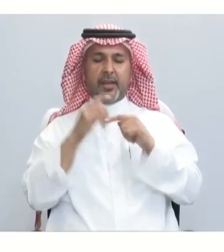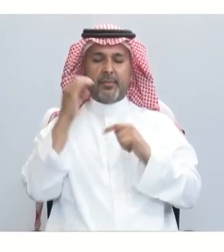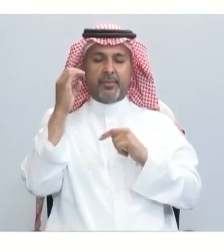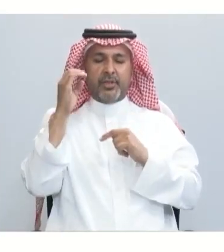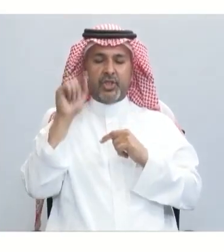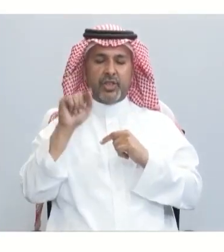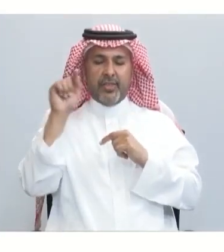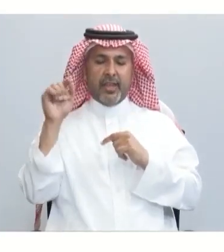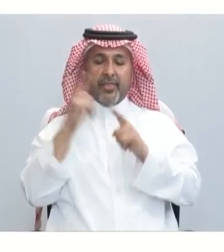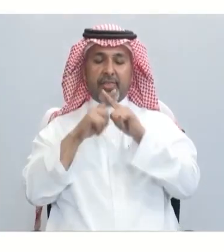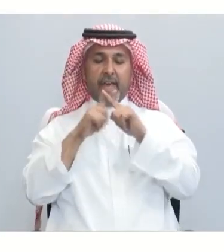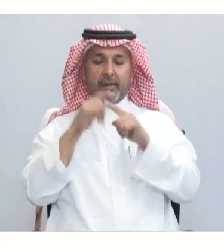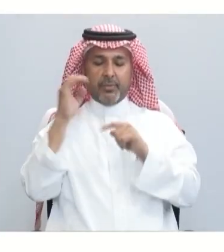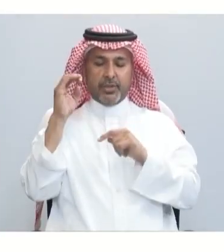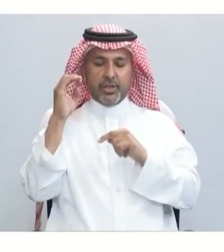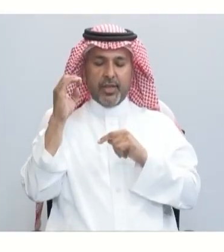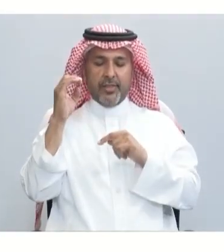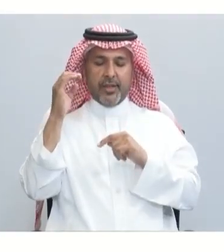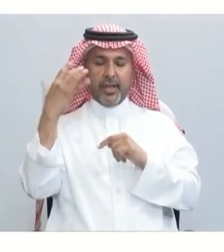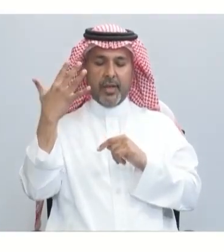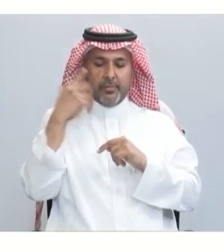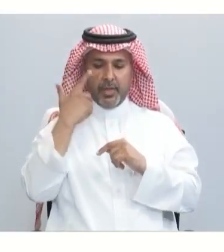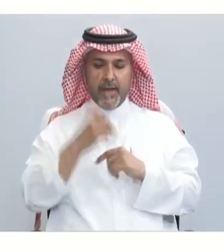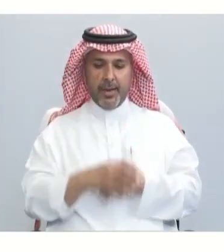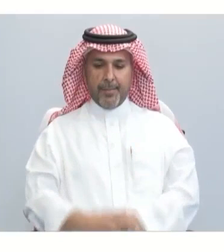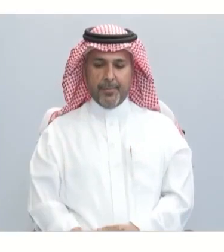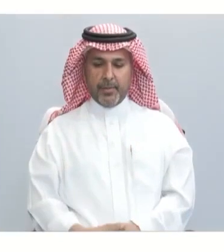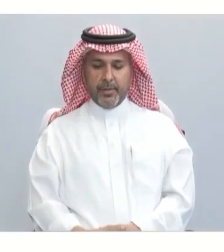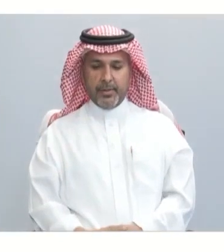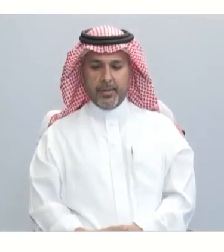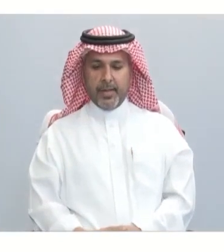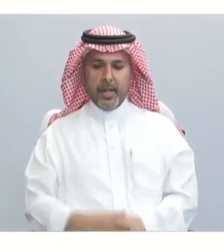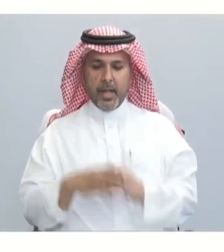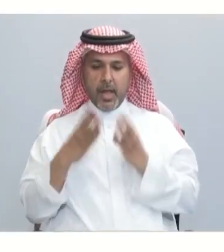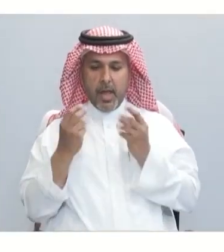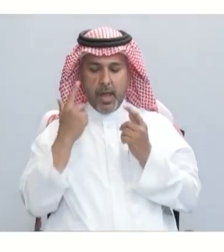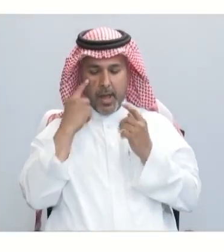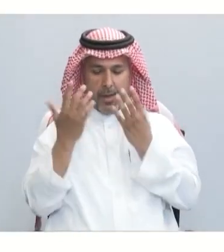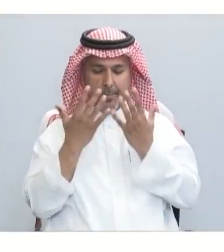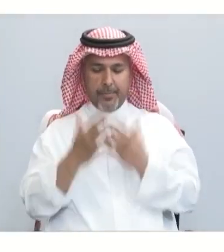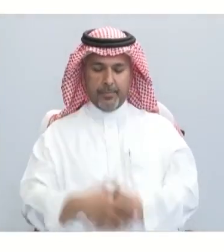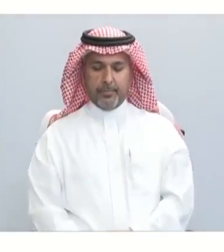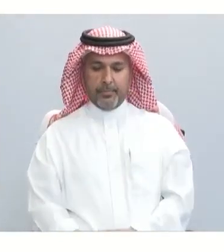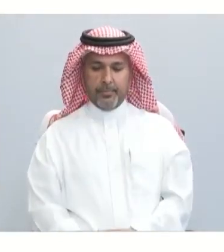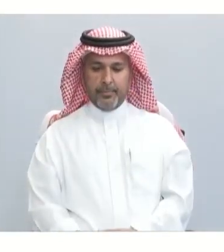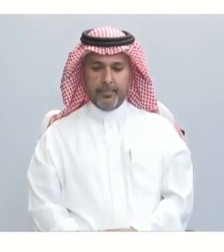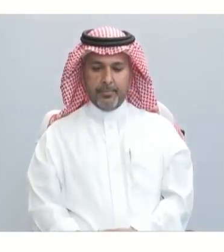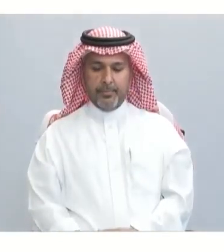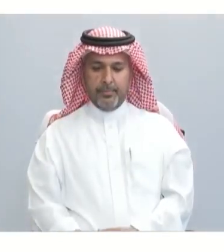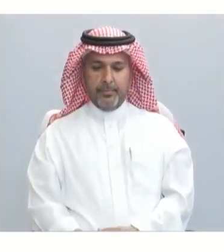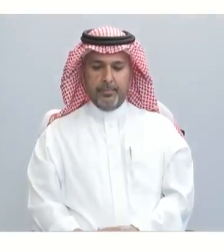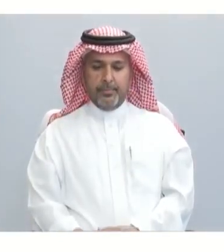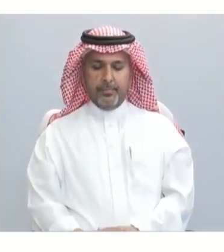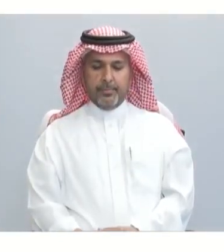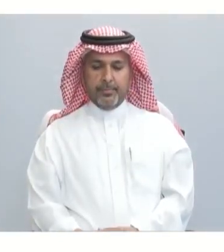بضربها في اللي هو الحد الثاني باشاره التي تسبقه لا نهملها طيب جذر 5 في سالب